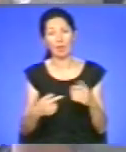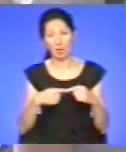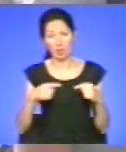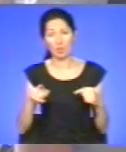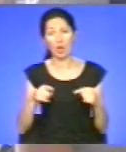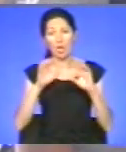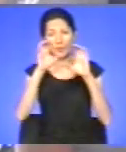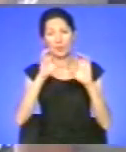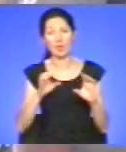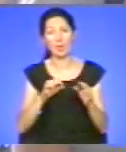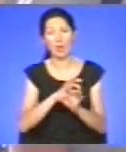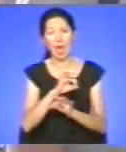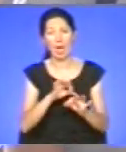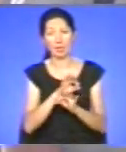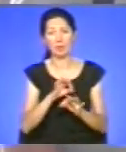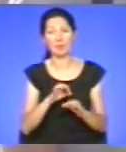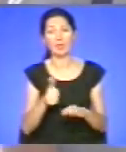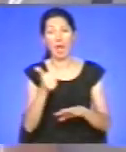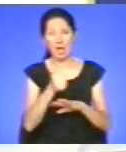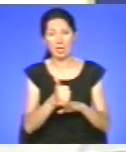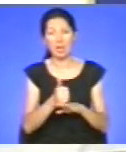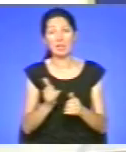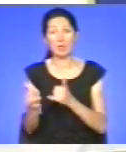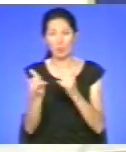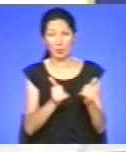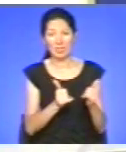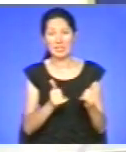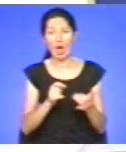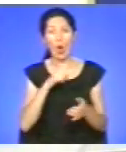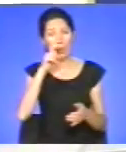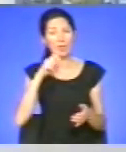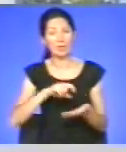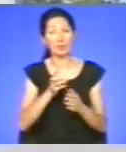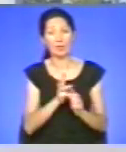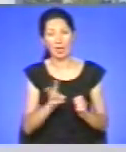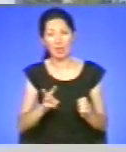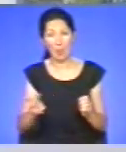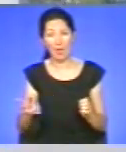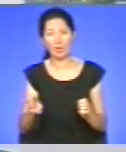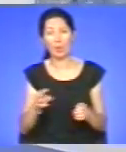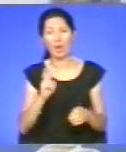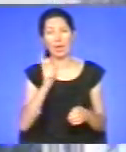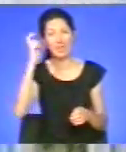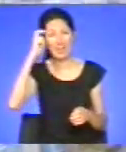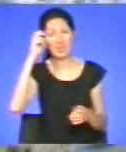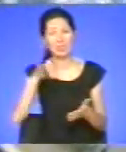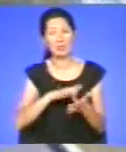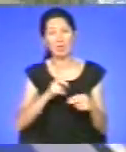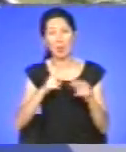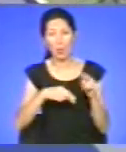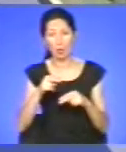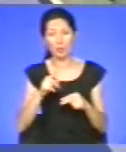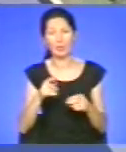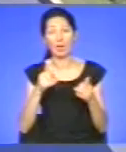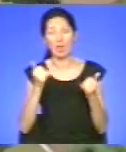програм забезпечення українців квадратними метрами – «Київміськбуд». Геннадій Темник зазначив, на сьогодні холдинг тримає пальму першості в